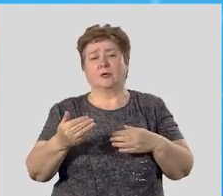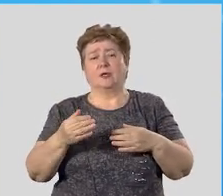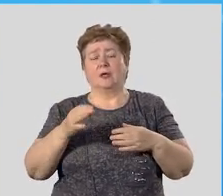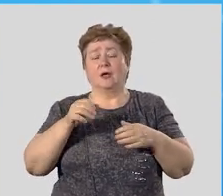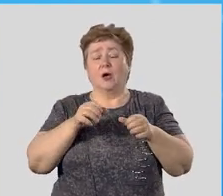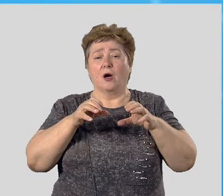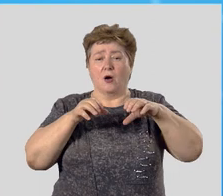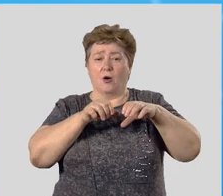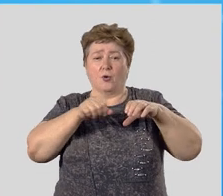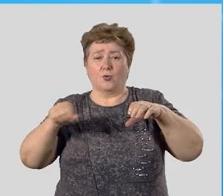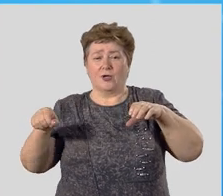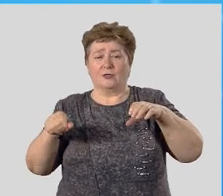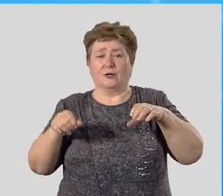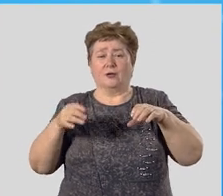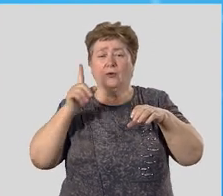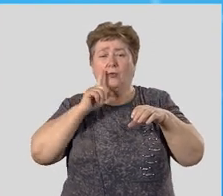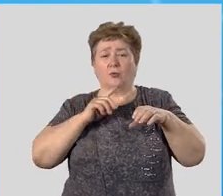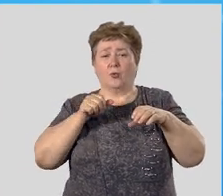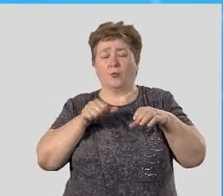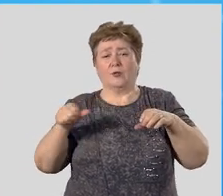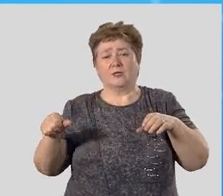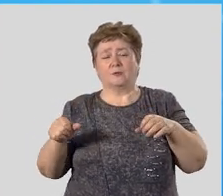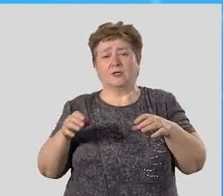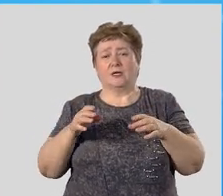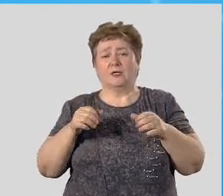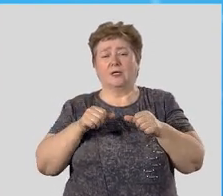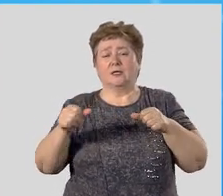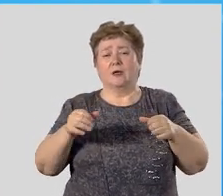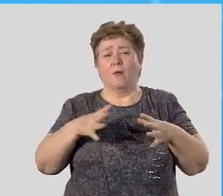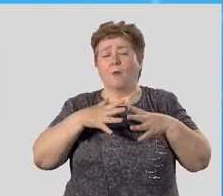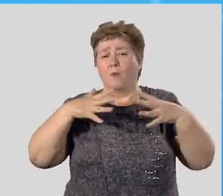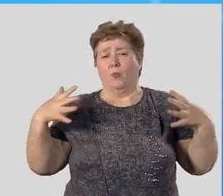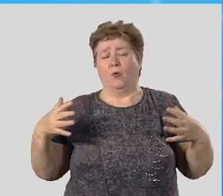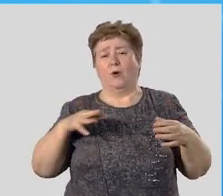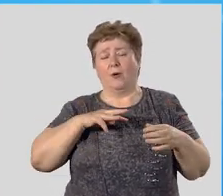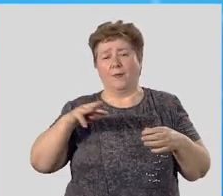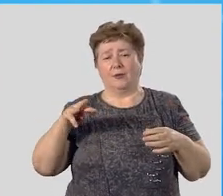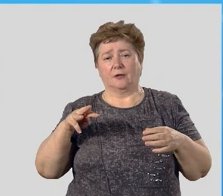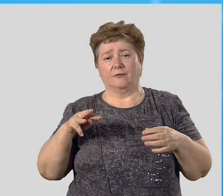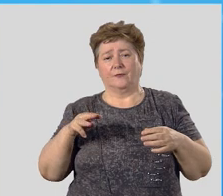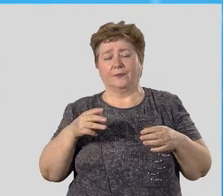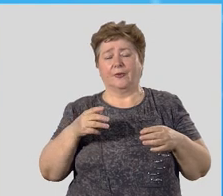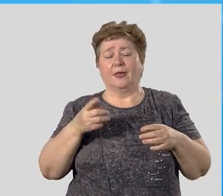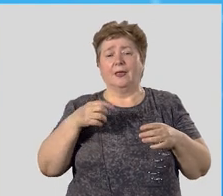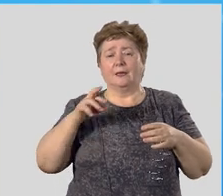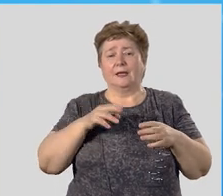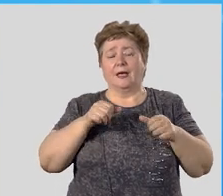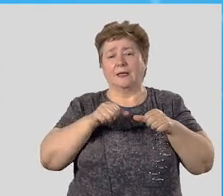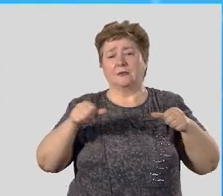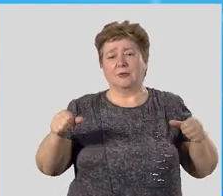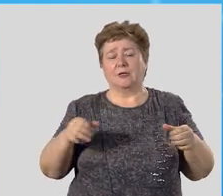а рулеткой – удобно измерять расстояние в несколько метрах. Для